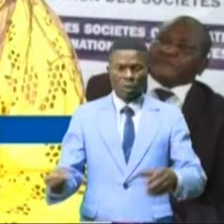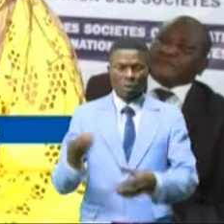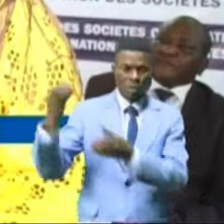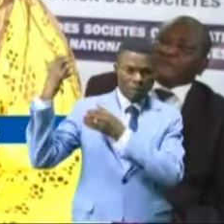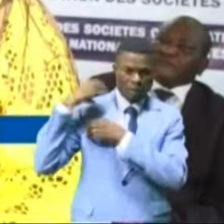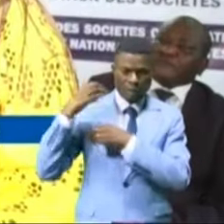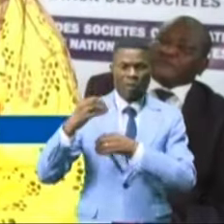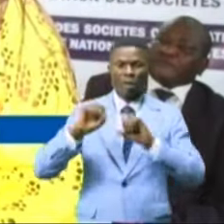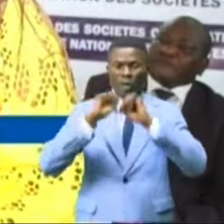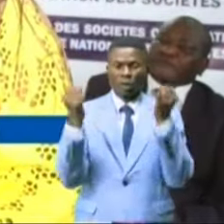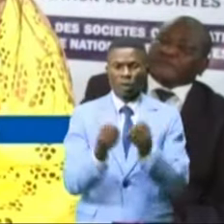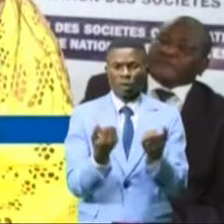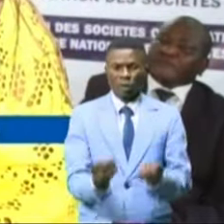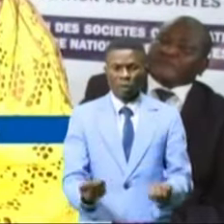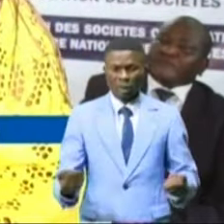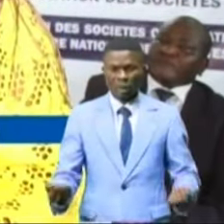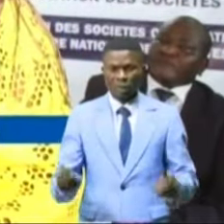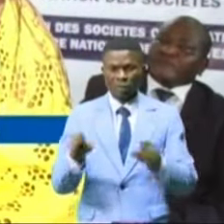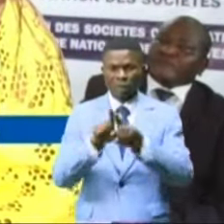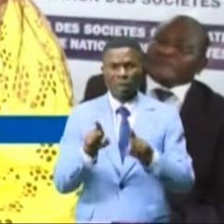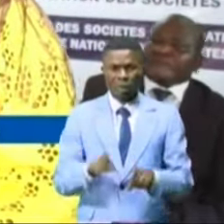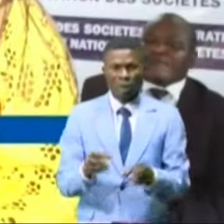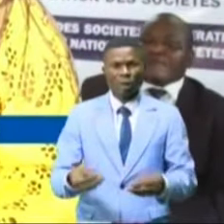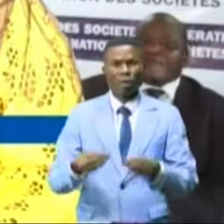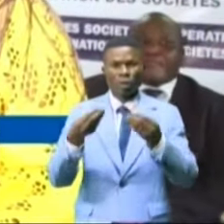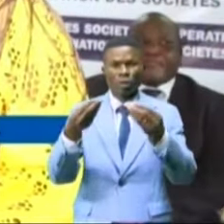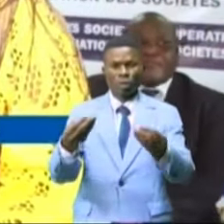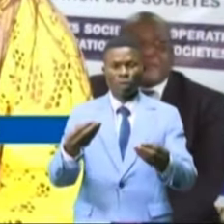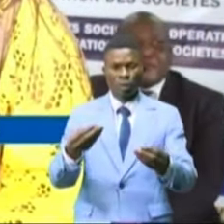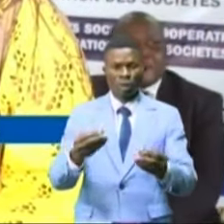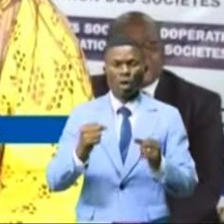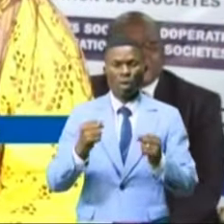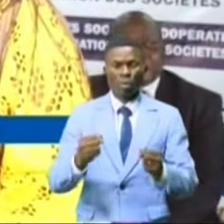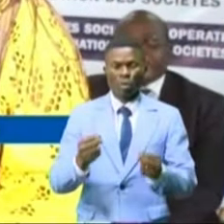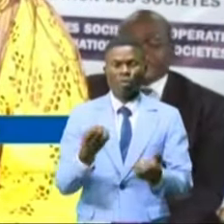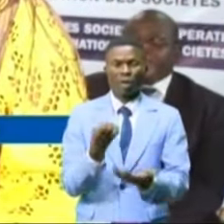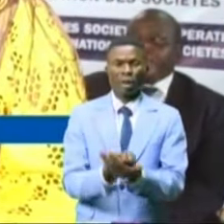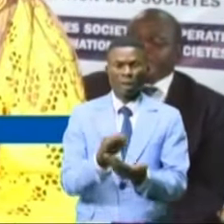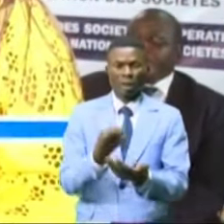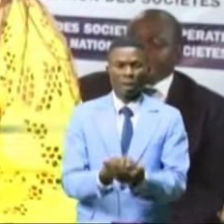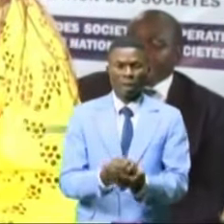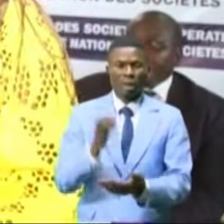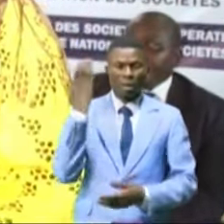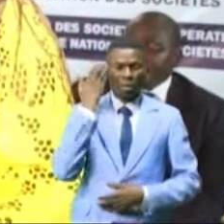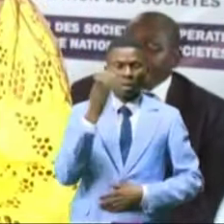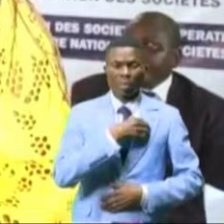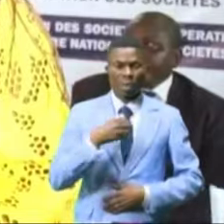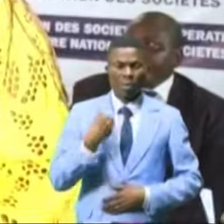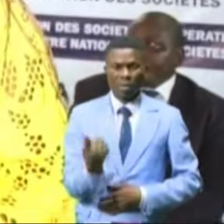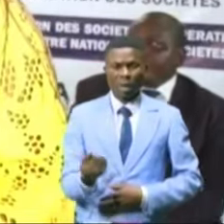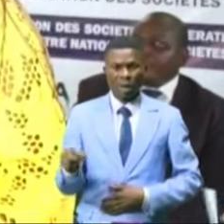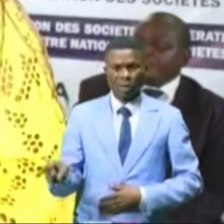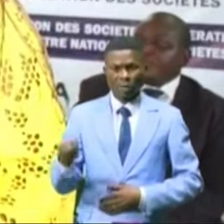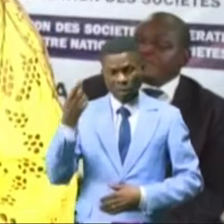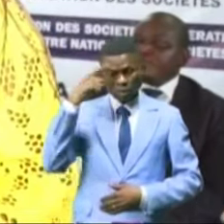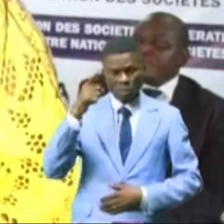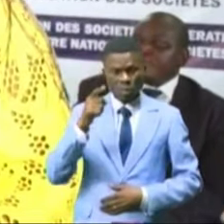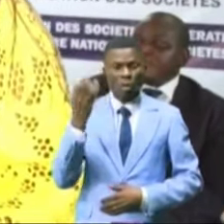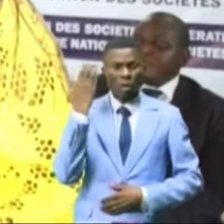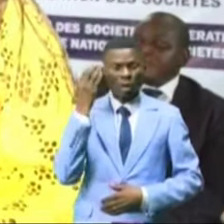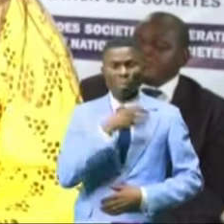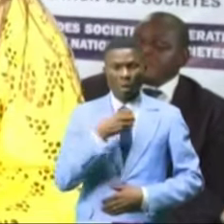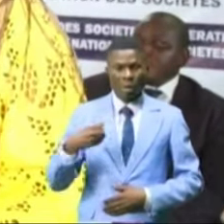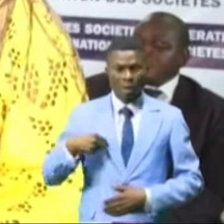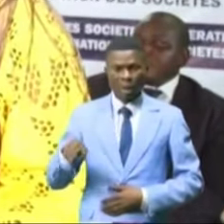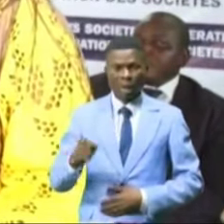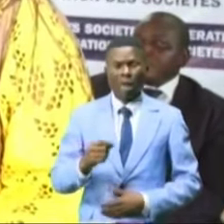charge sociale et aussi de donner le pouvoir économique à leurs parents pour que ces derniers soient